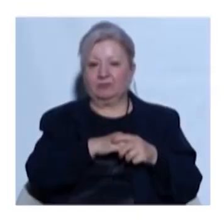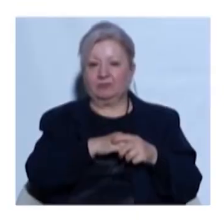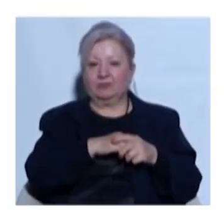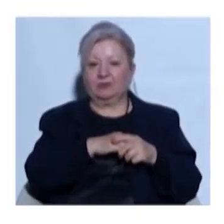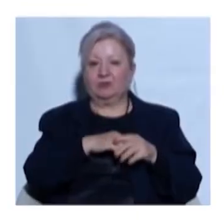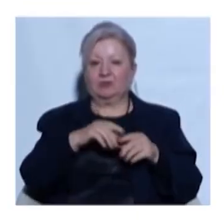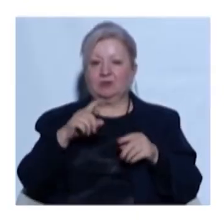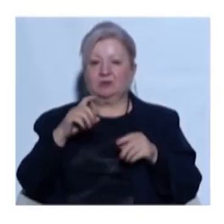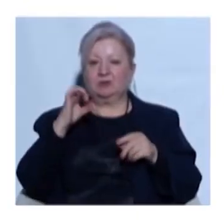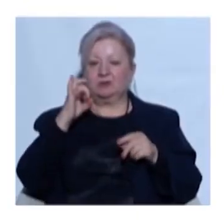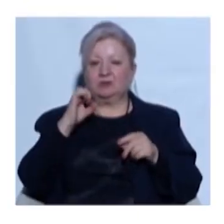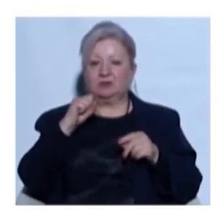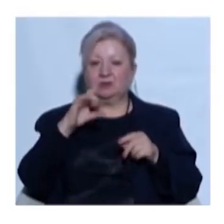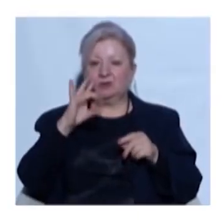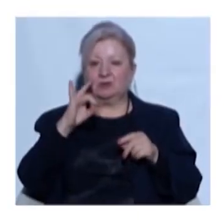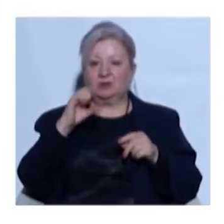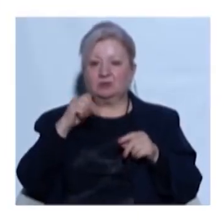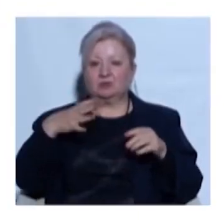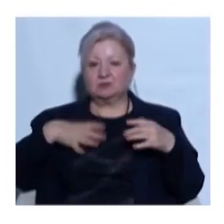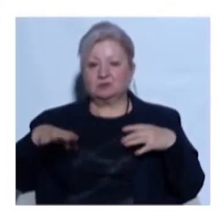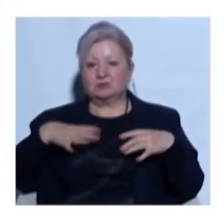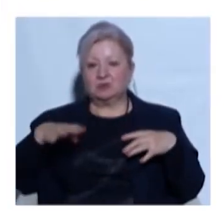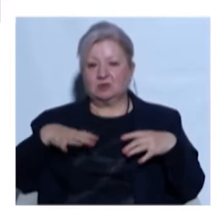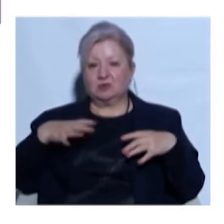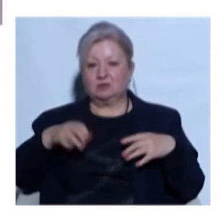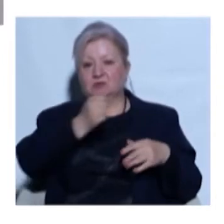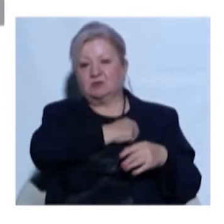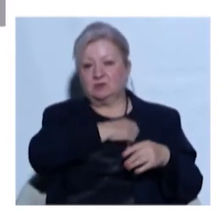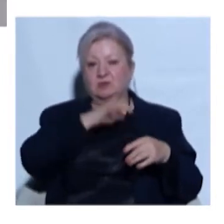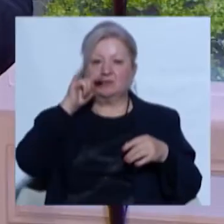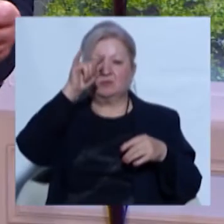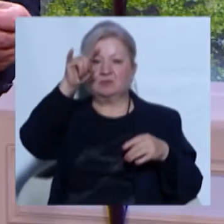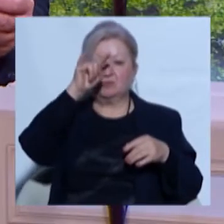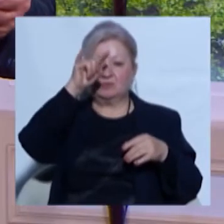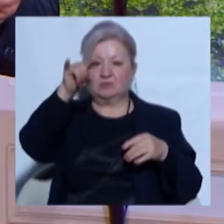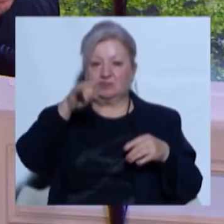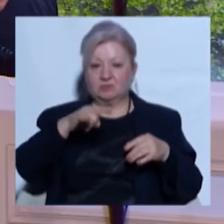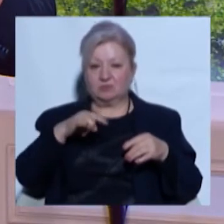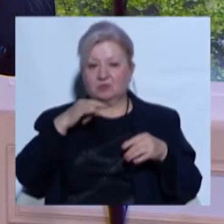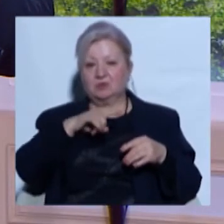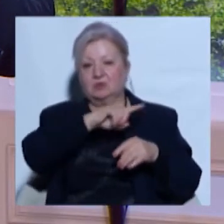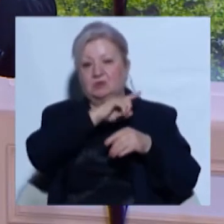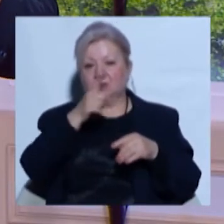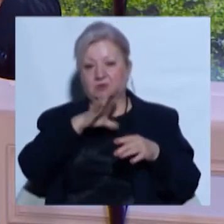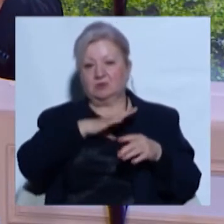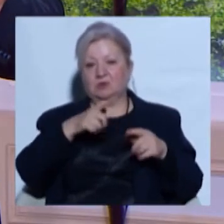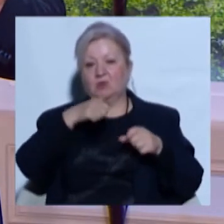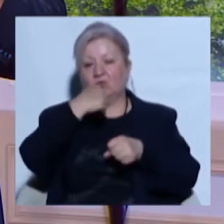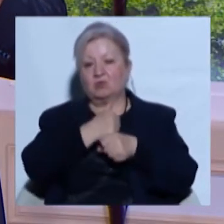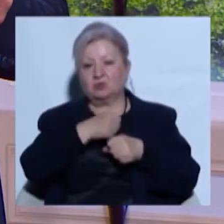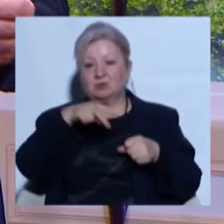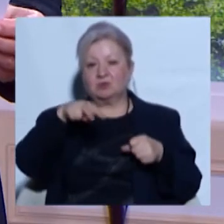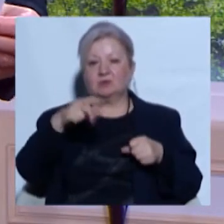Zurabi Arajuli, Kartveli Samkhedro Mprinavi, Sakartvelo Samkhedro Sahaero Zalebis Uprosi